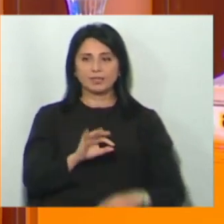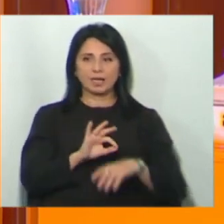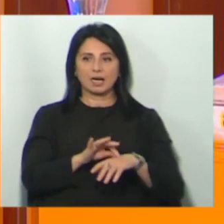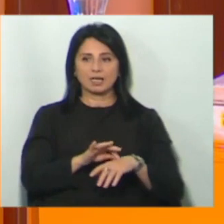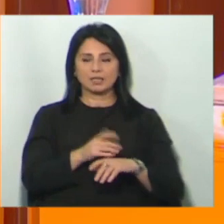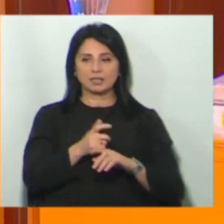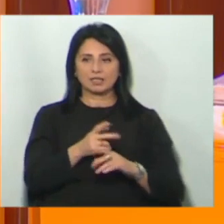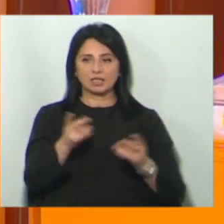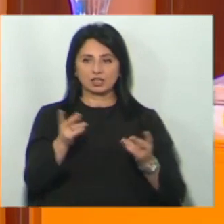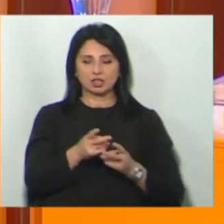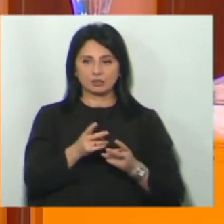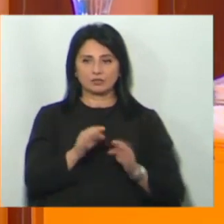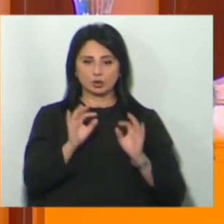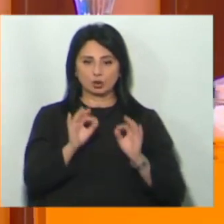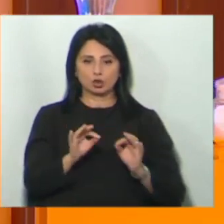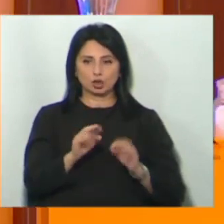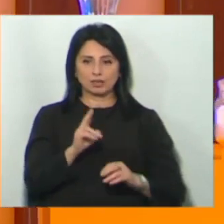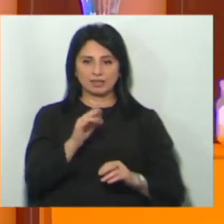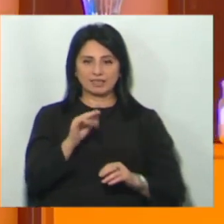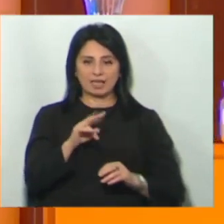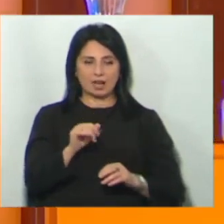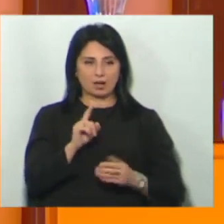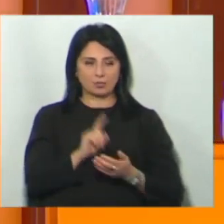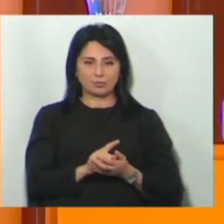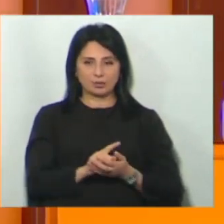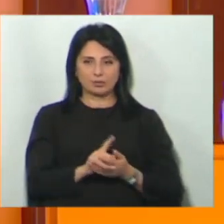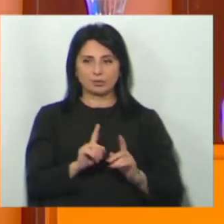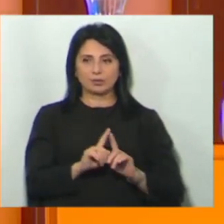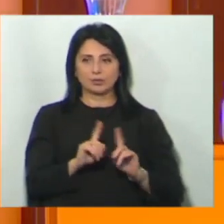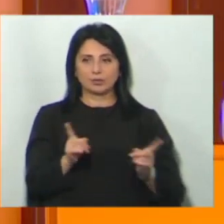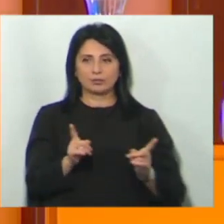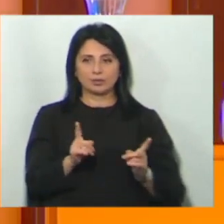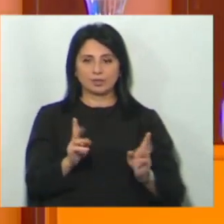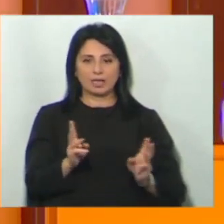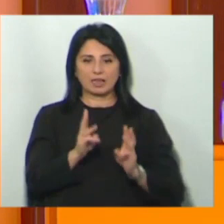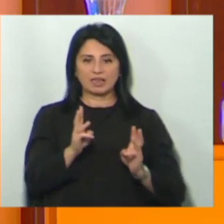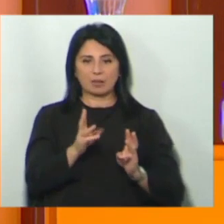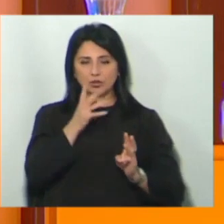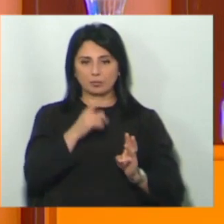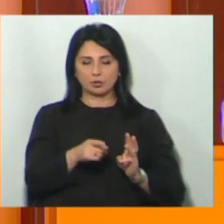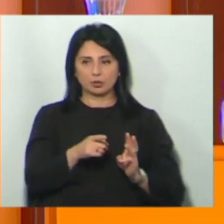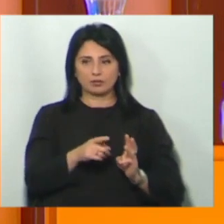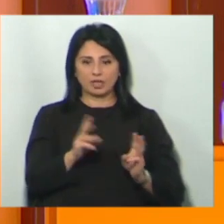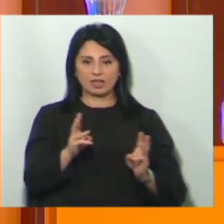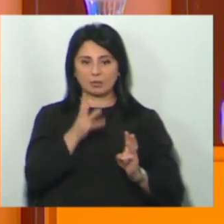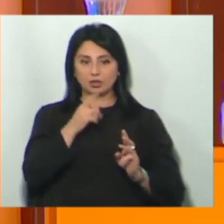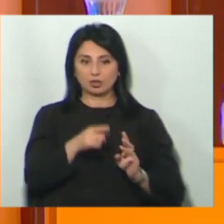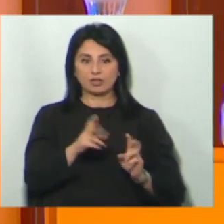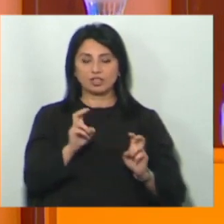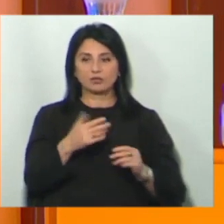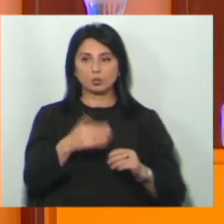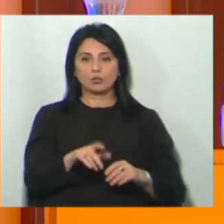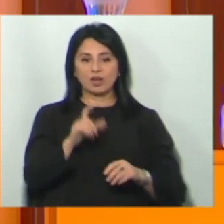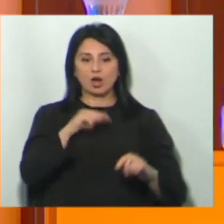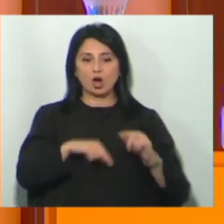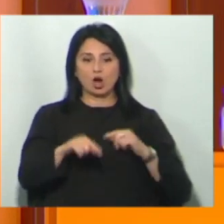კანს ძალიან სჭირდება სწორად ცილებით მომარაგება. Განსაკუთრებით დამწრობის ფაზაში. დამწრობის ფაზა ნიშნავს, რომ